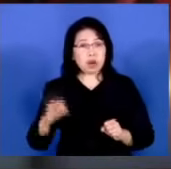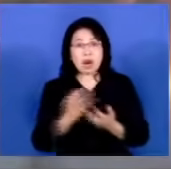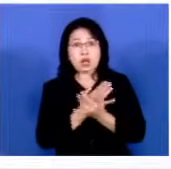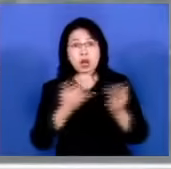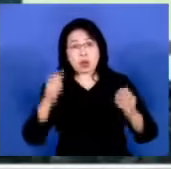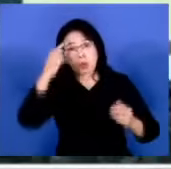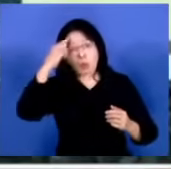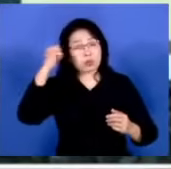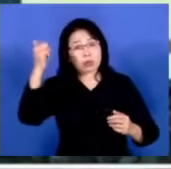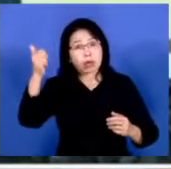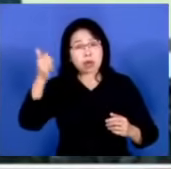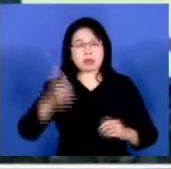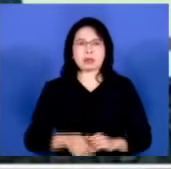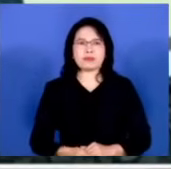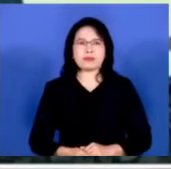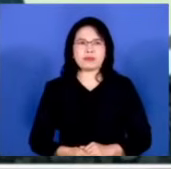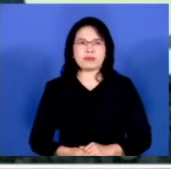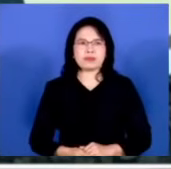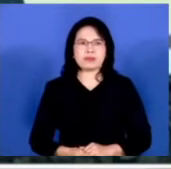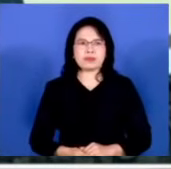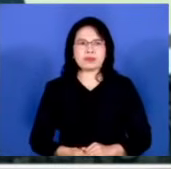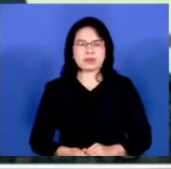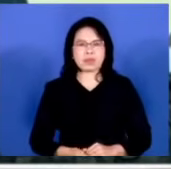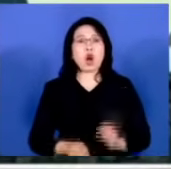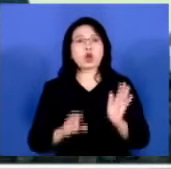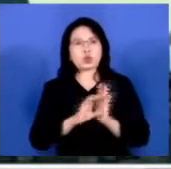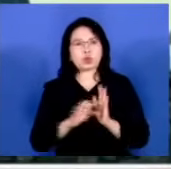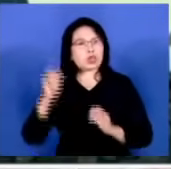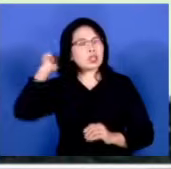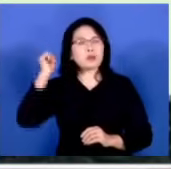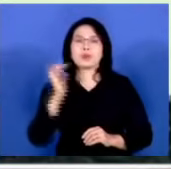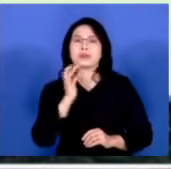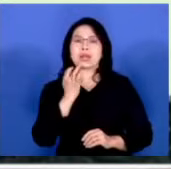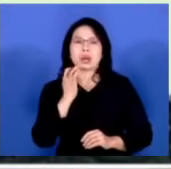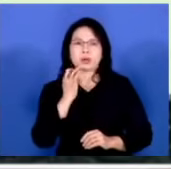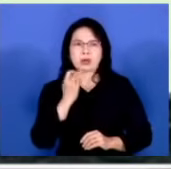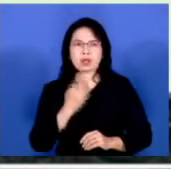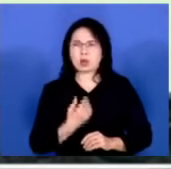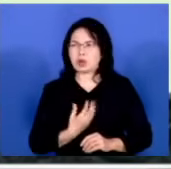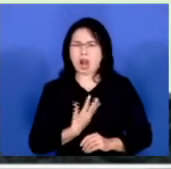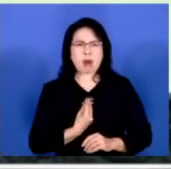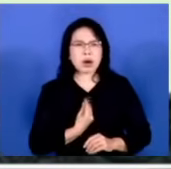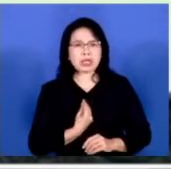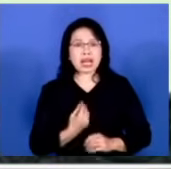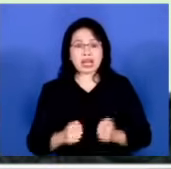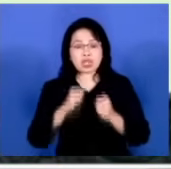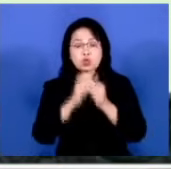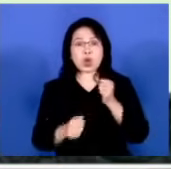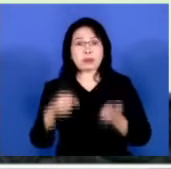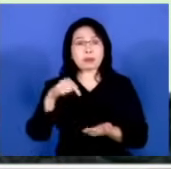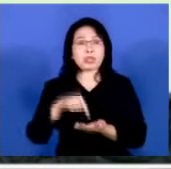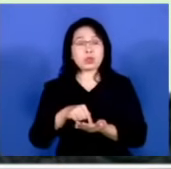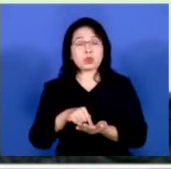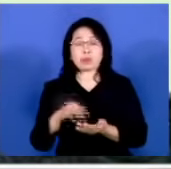cerdas apabila kemudian misalnya ee bu Megawati mengkhawatirkan ada kecurangan pemilu dan